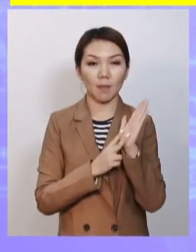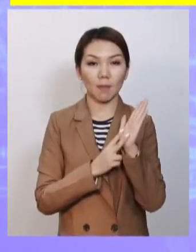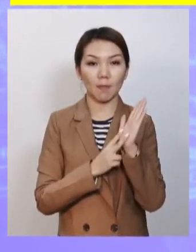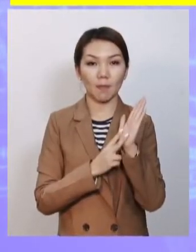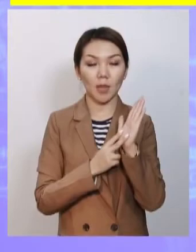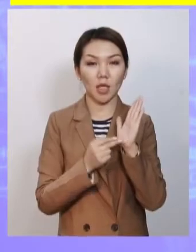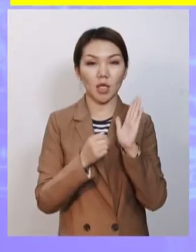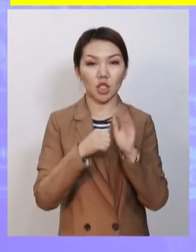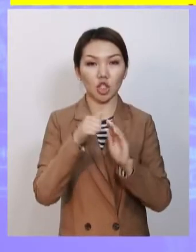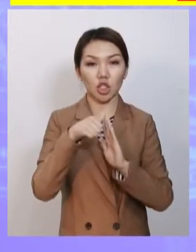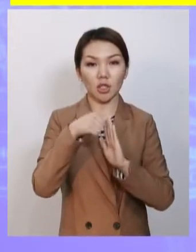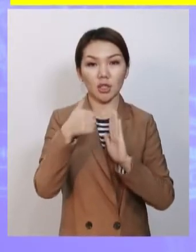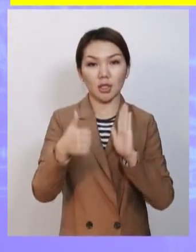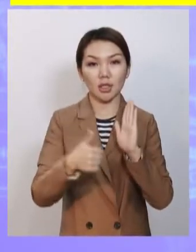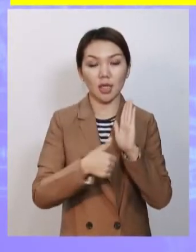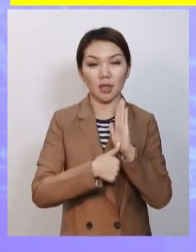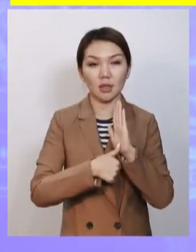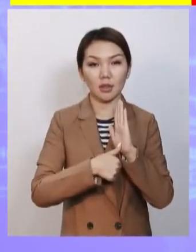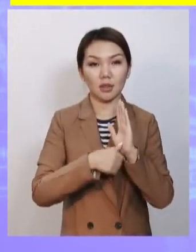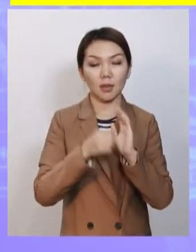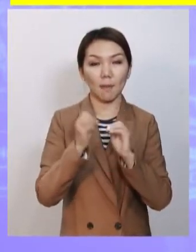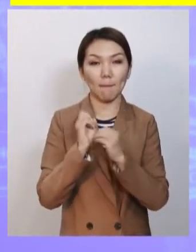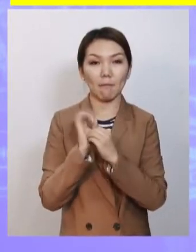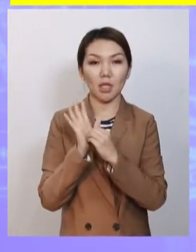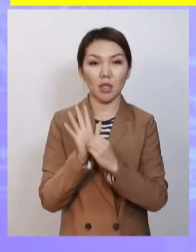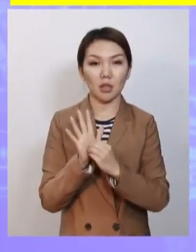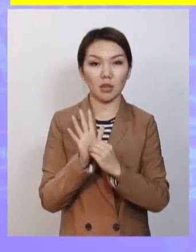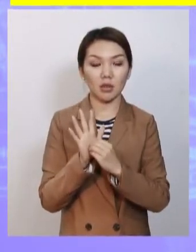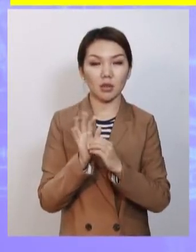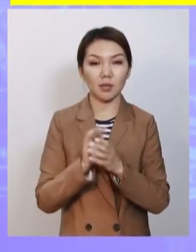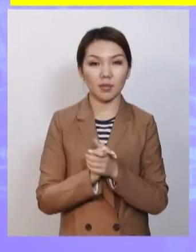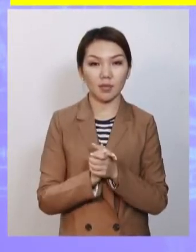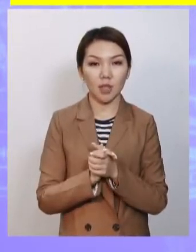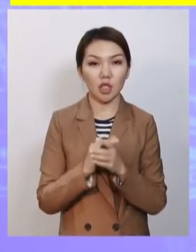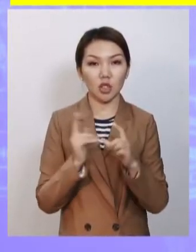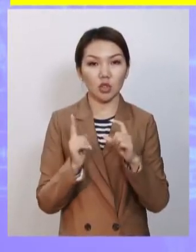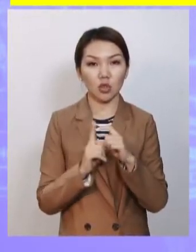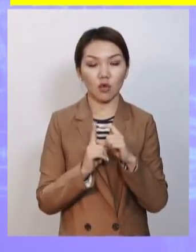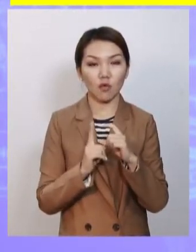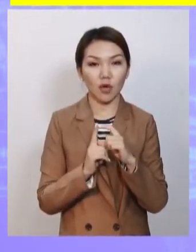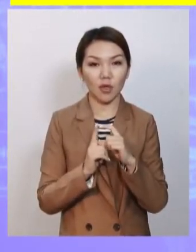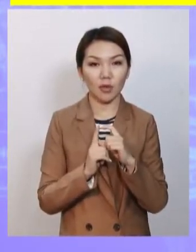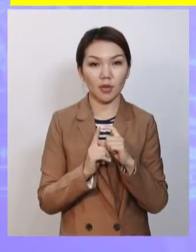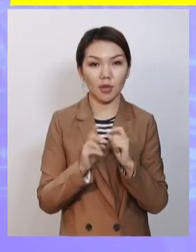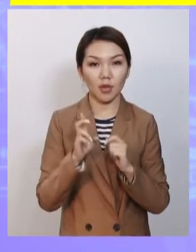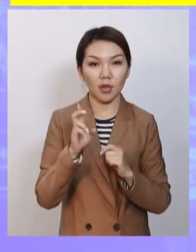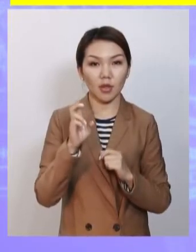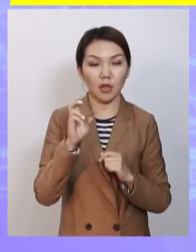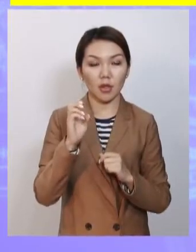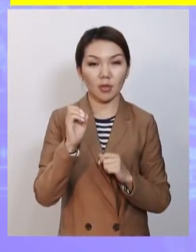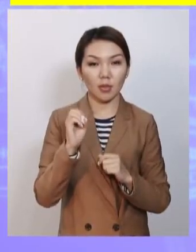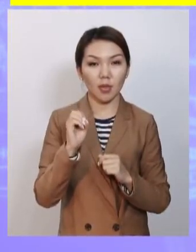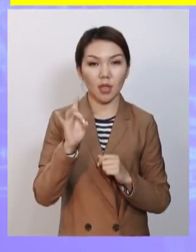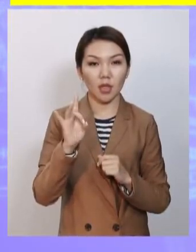716 15 слова берется